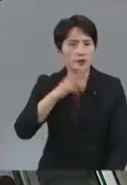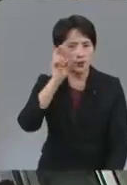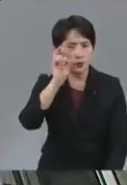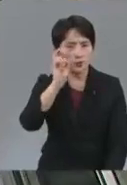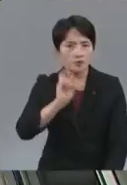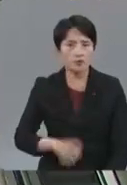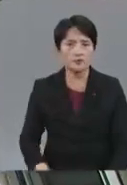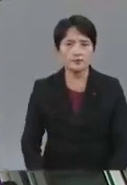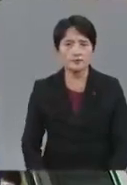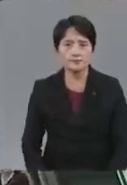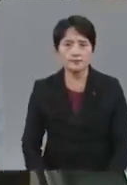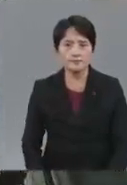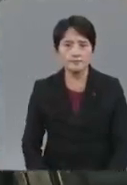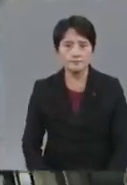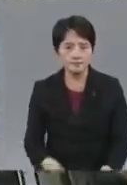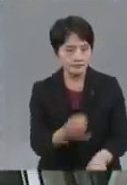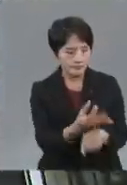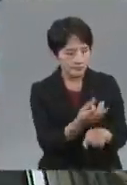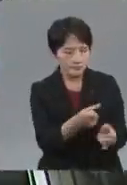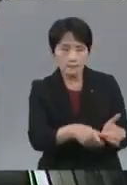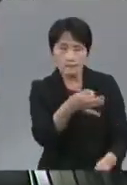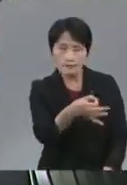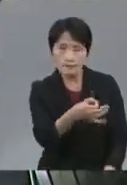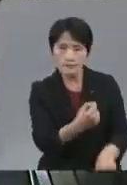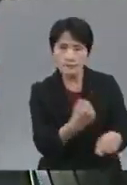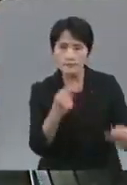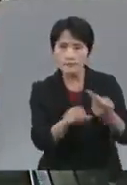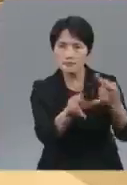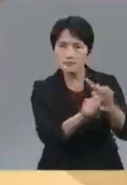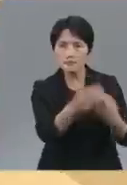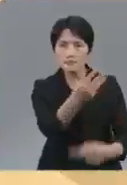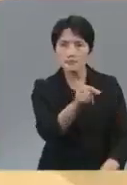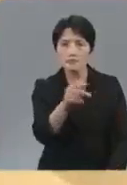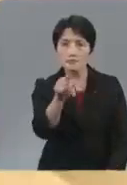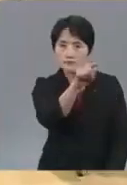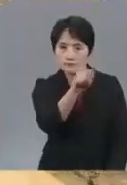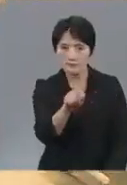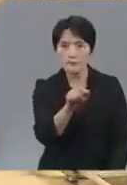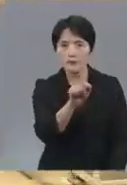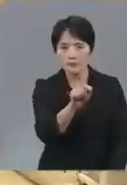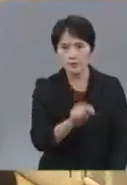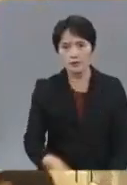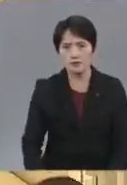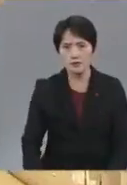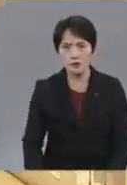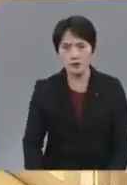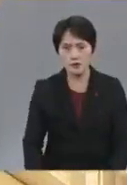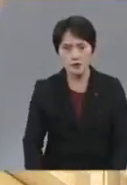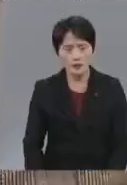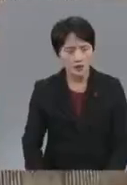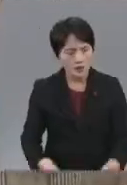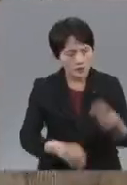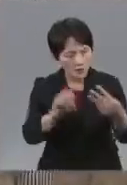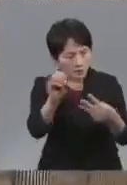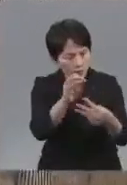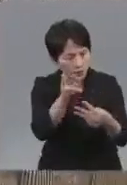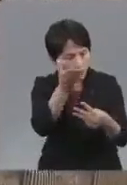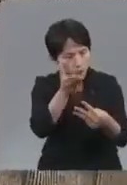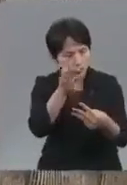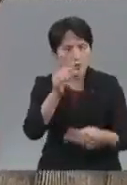снижения учётной ставки но банк Кореи не идёт на снижение опасаясь резкого роста